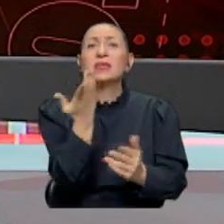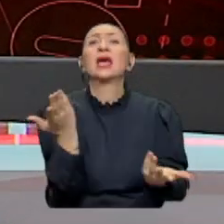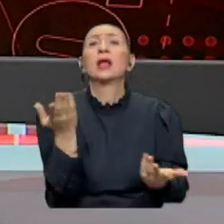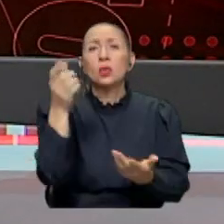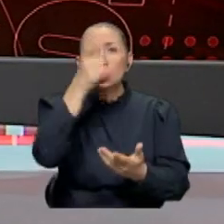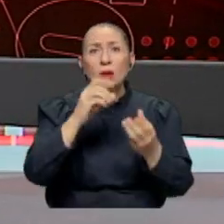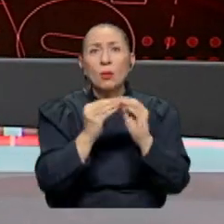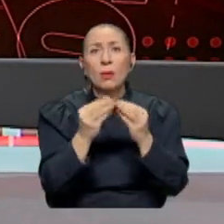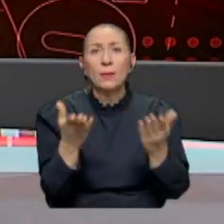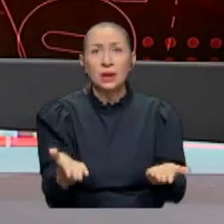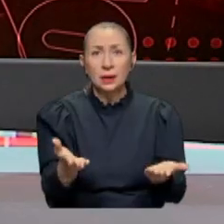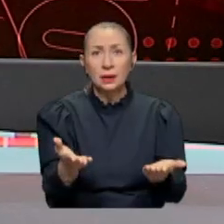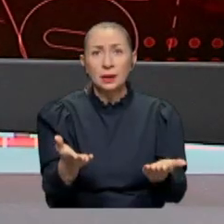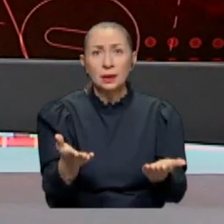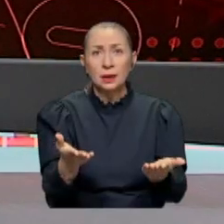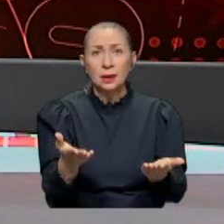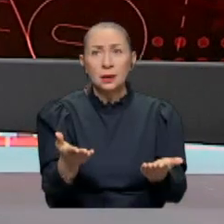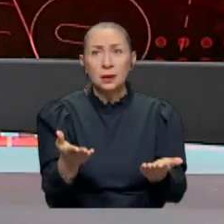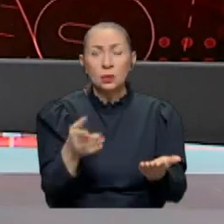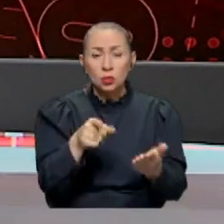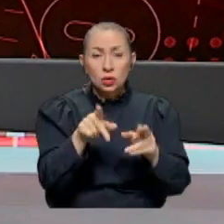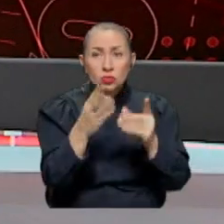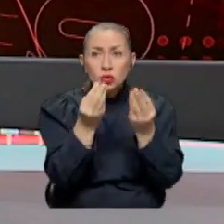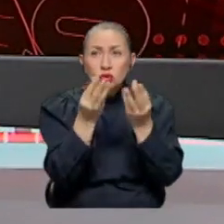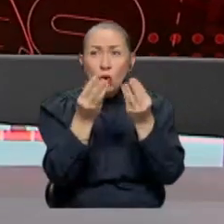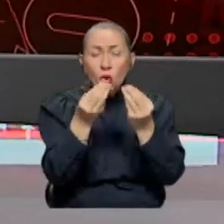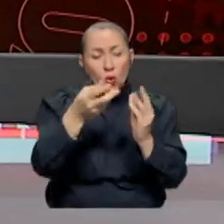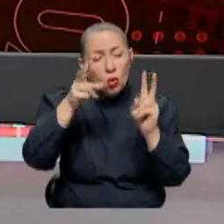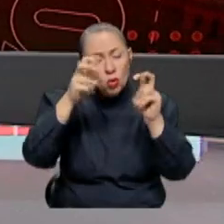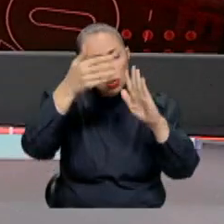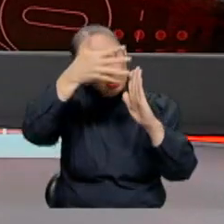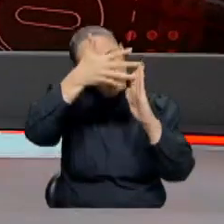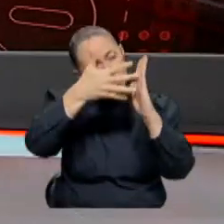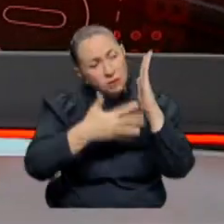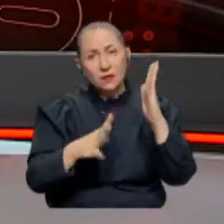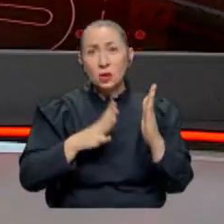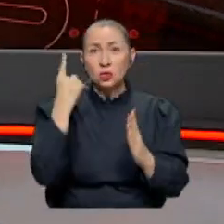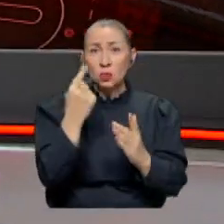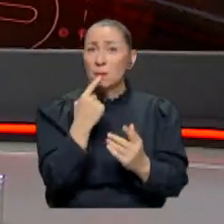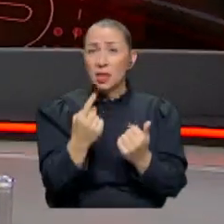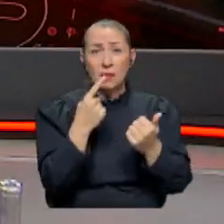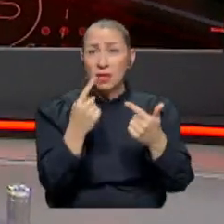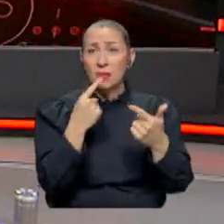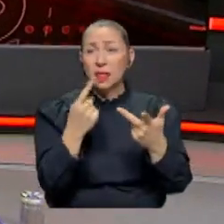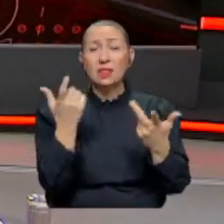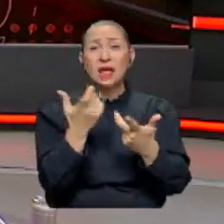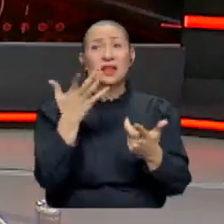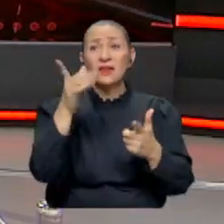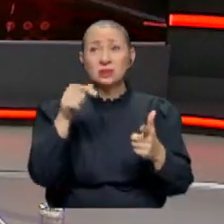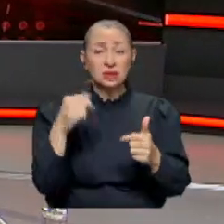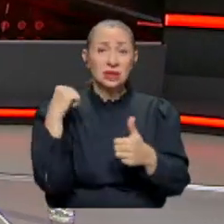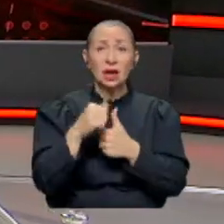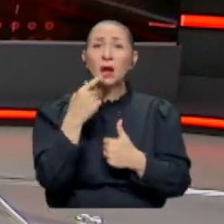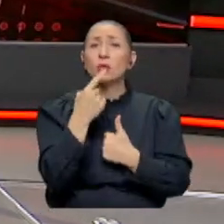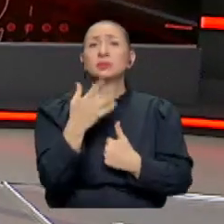bu ülkenin sorunu. Bunun gibi pek çok mesele var. Zaten saydık bunları dün. Nerede ne olduğunu şimdi bugün